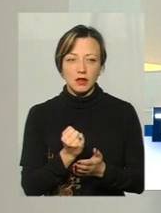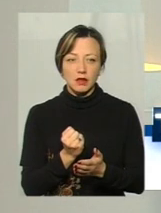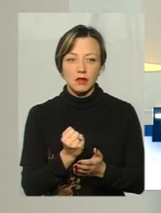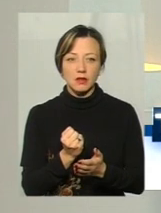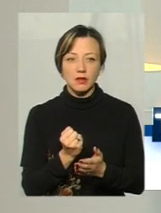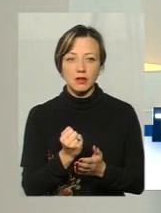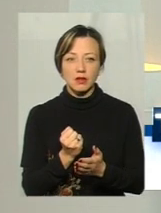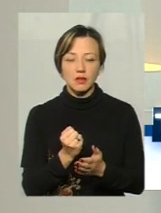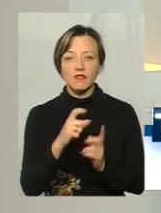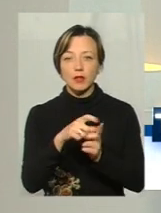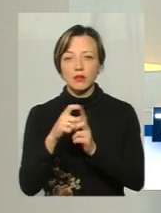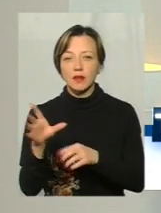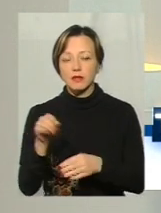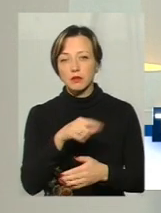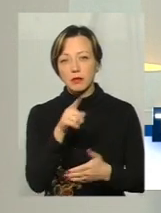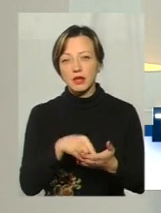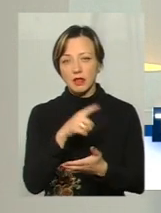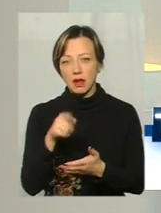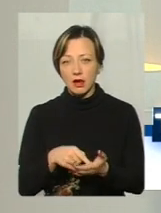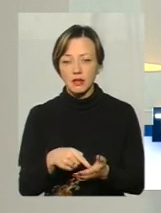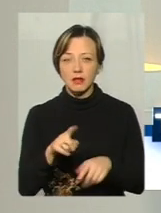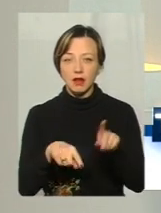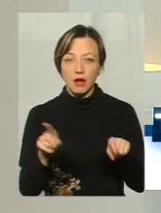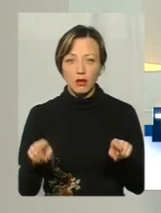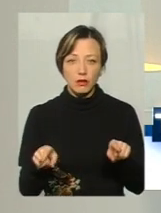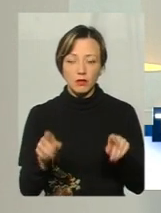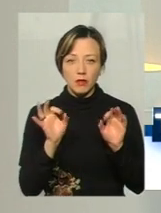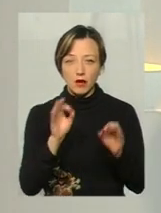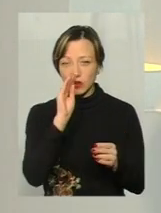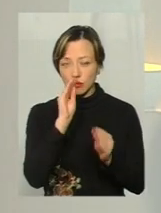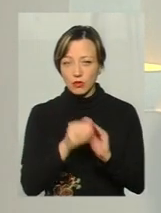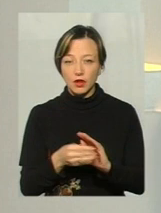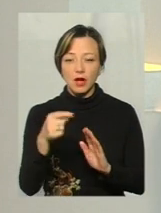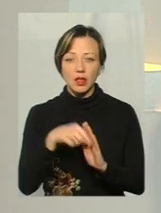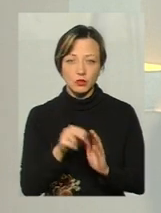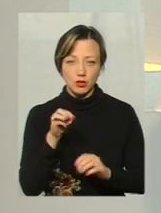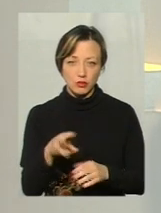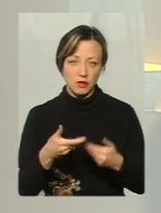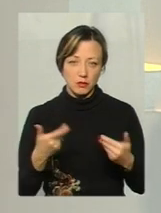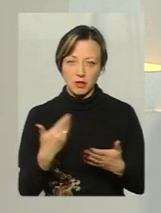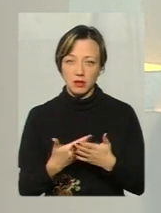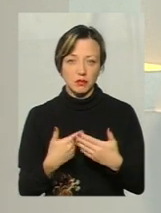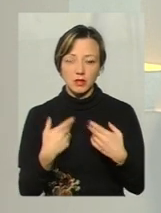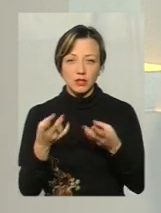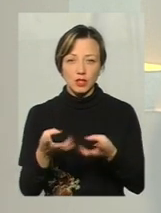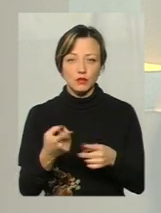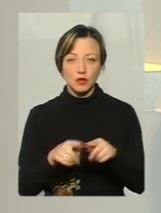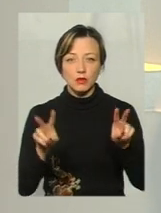на всі відповіді на всі питання, і також деколи правда схована глибше, ніж нам здається. Але ми не полишимо цю